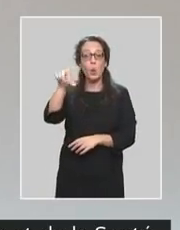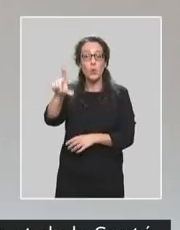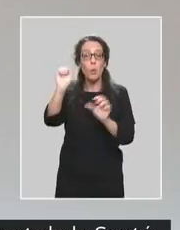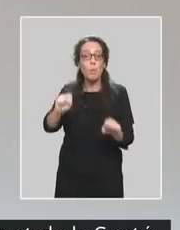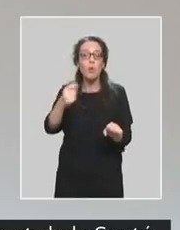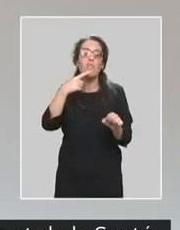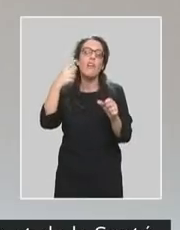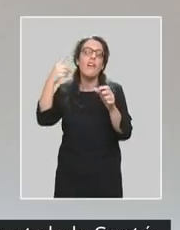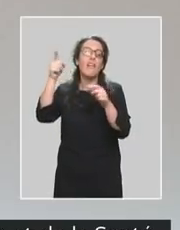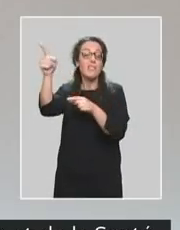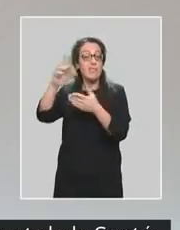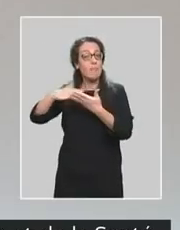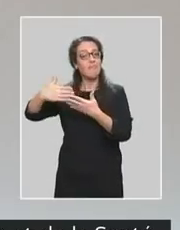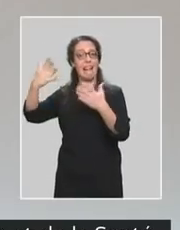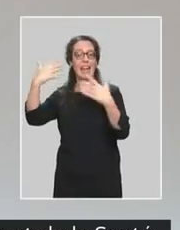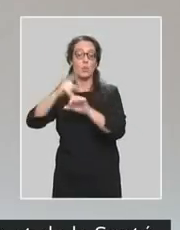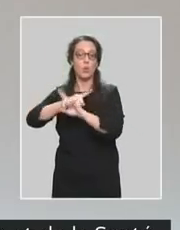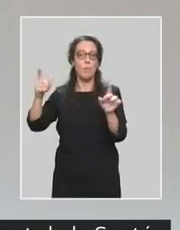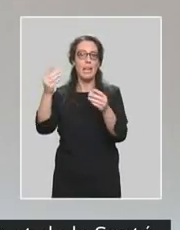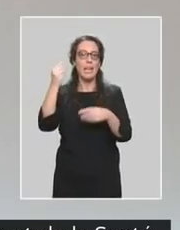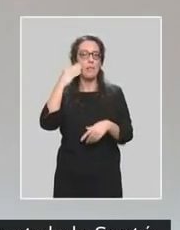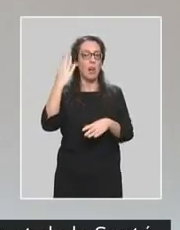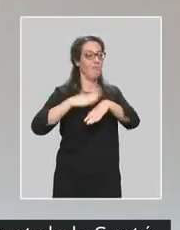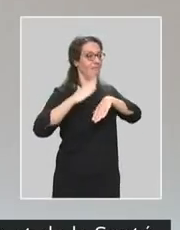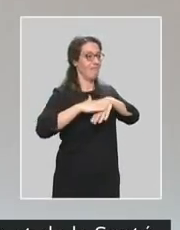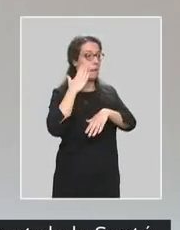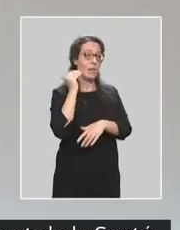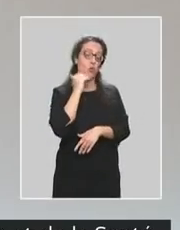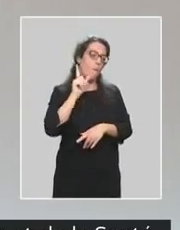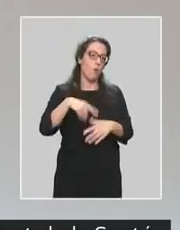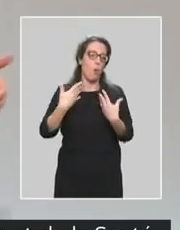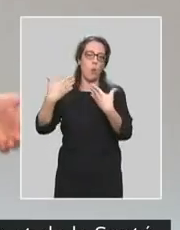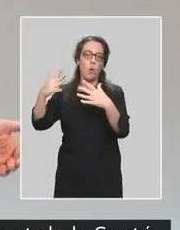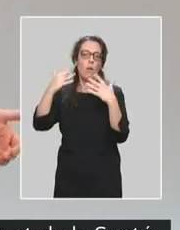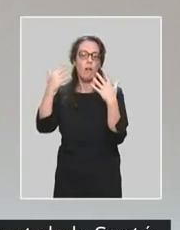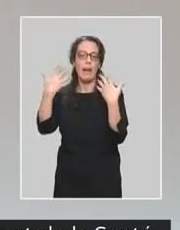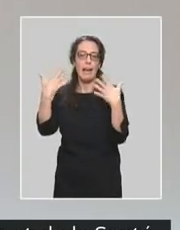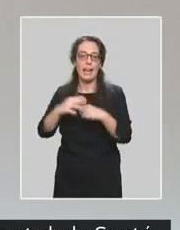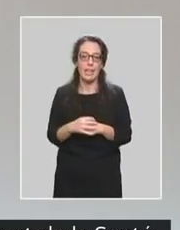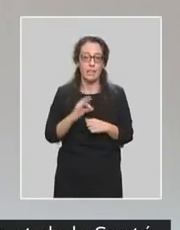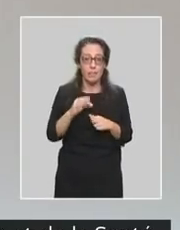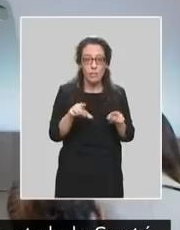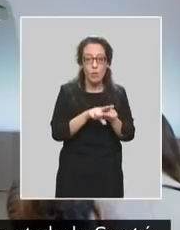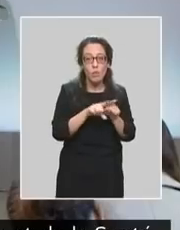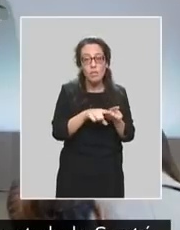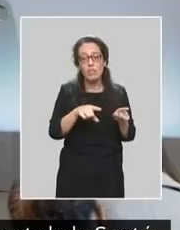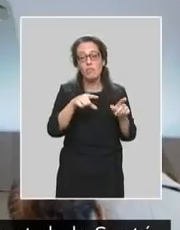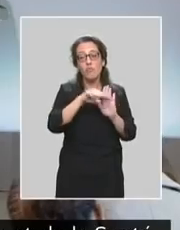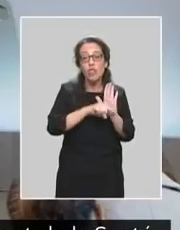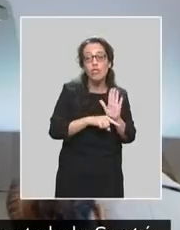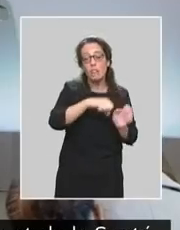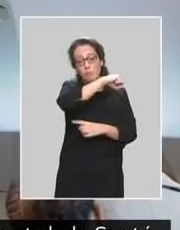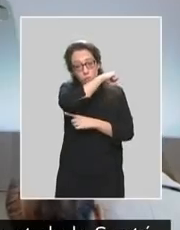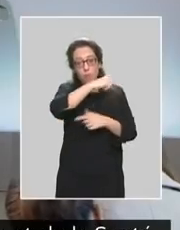alerter quand il est devenu urgent d'aérer. Les autres gestes barrières sont tout autant utiles. On les rappelle, Jérôme Salomon, tousser ou éternuer dans son